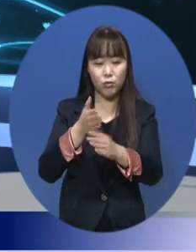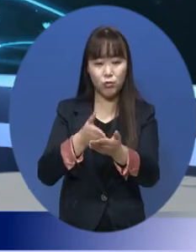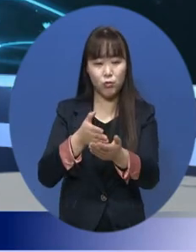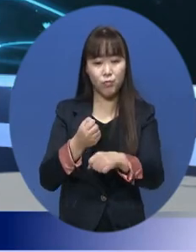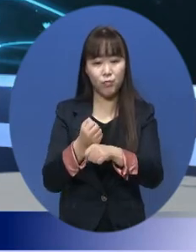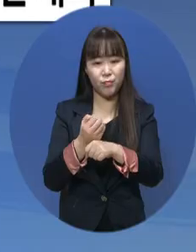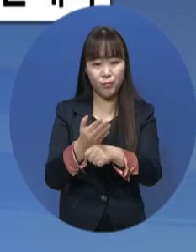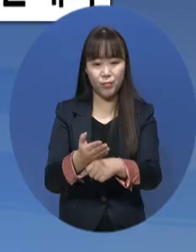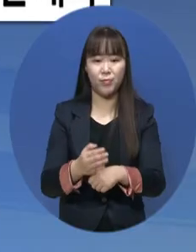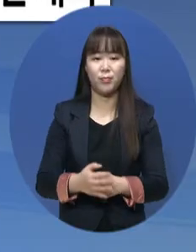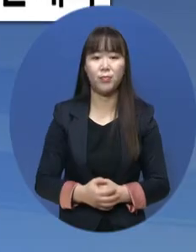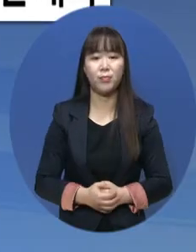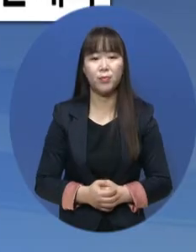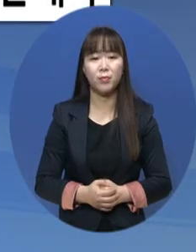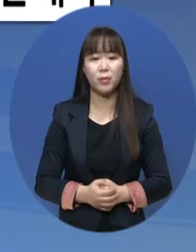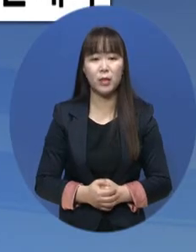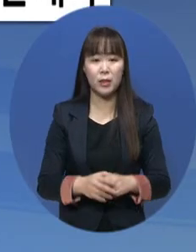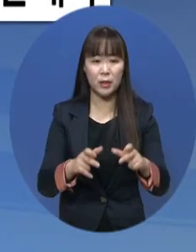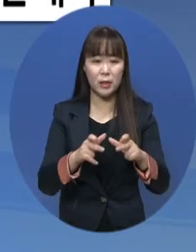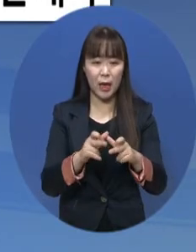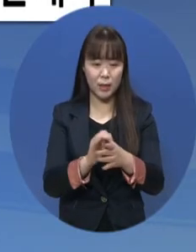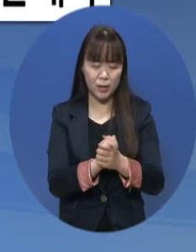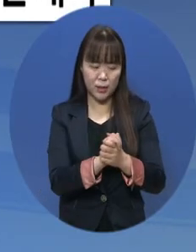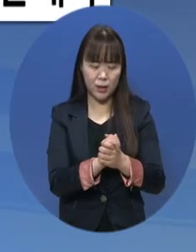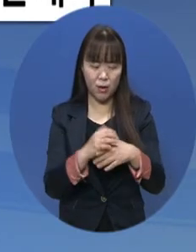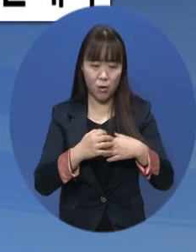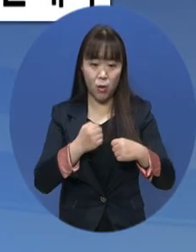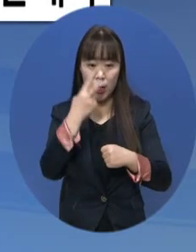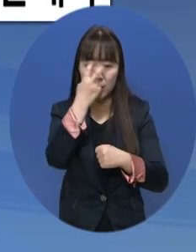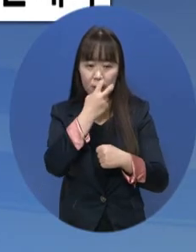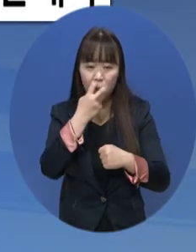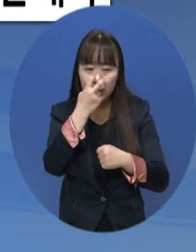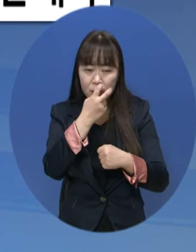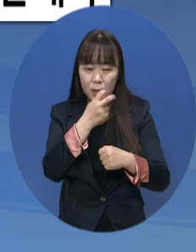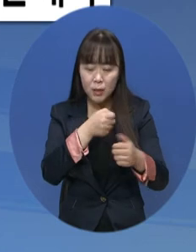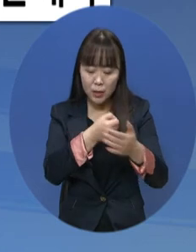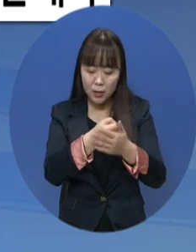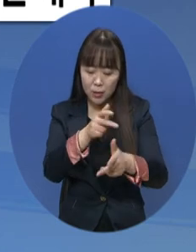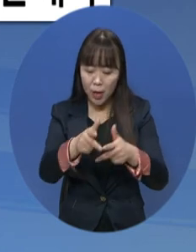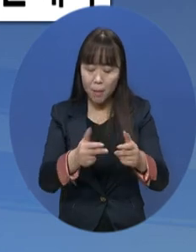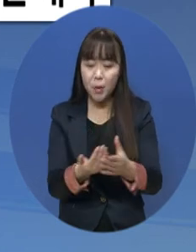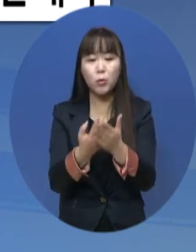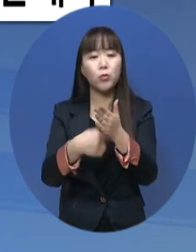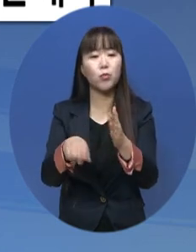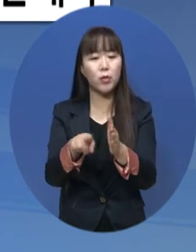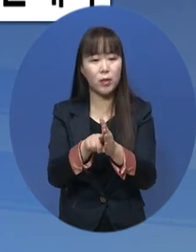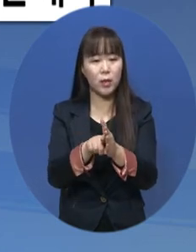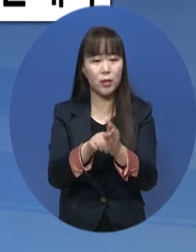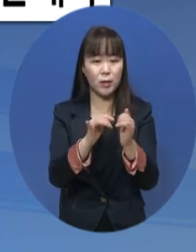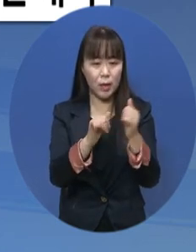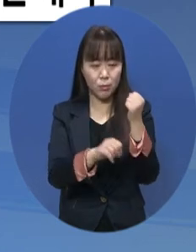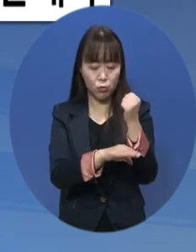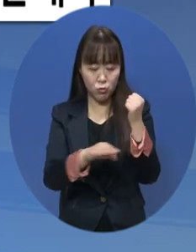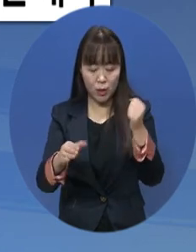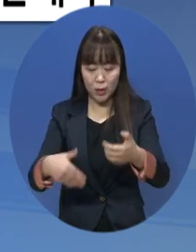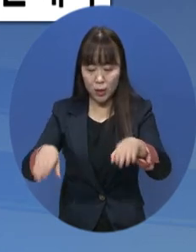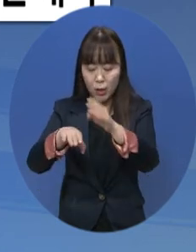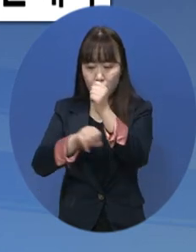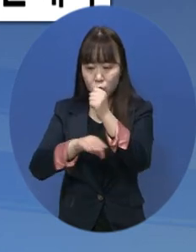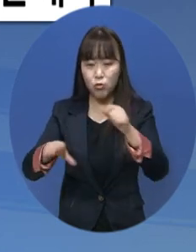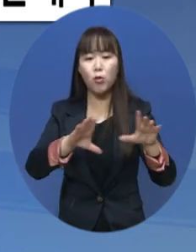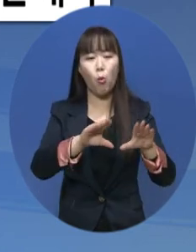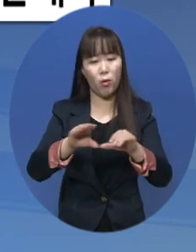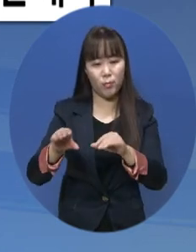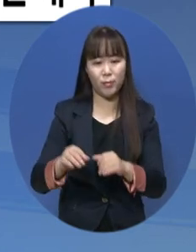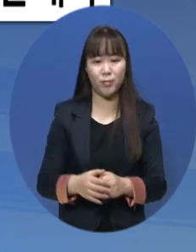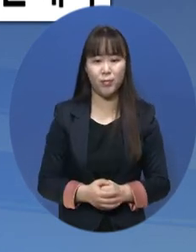전해드립니다. 장애친화 건강검진 지정사업 활성화를 위해 인력 기준과 시설 기준이 보다